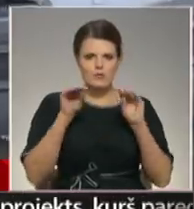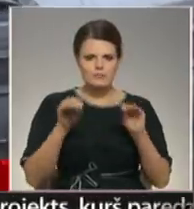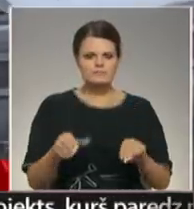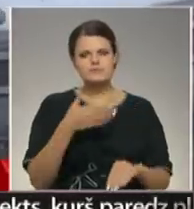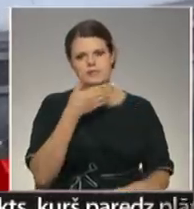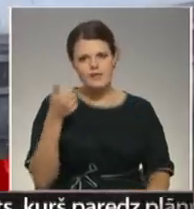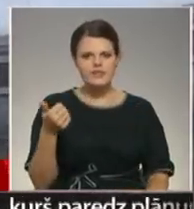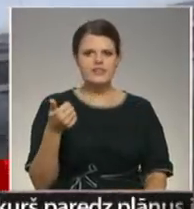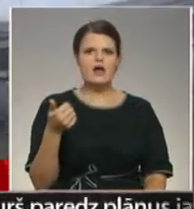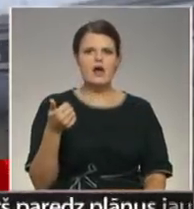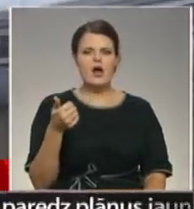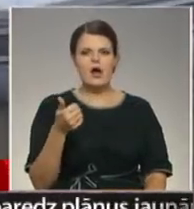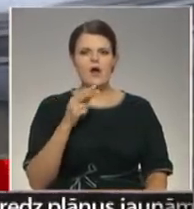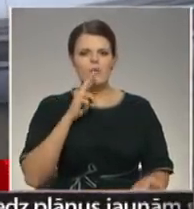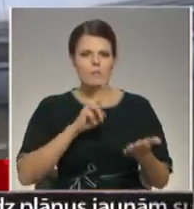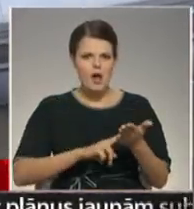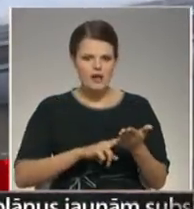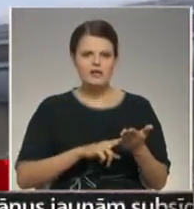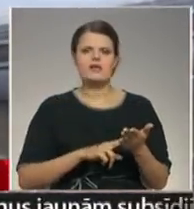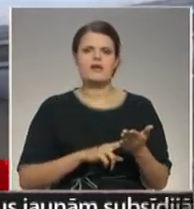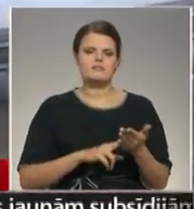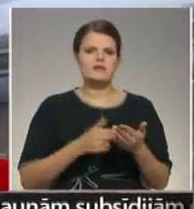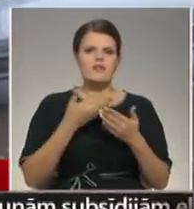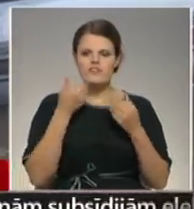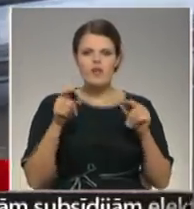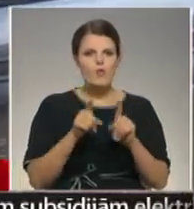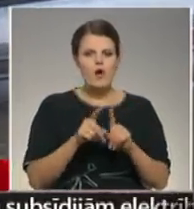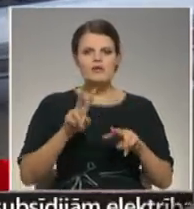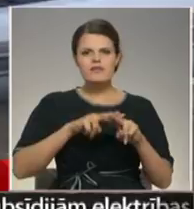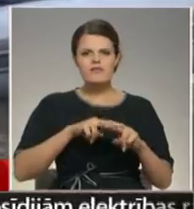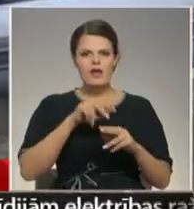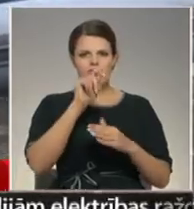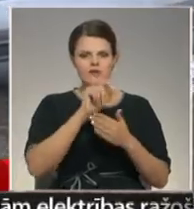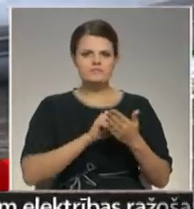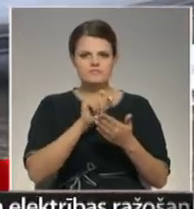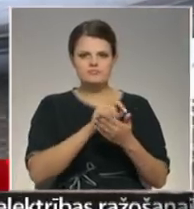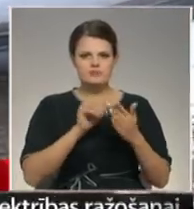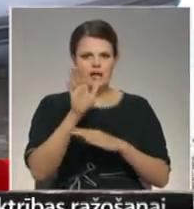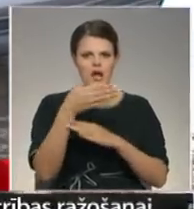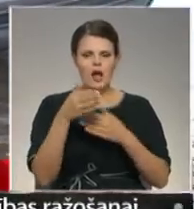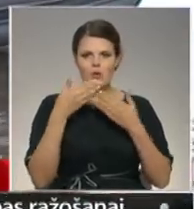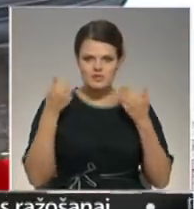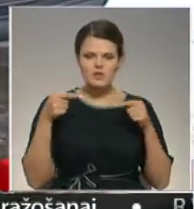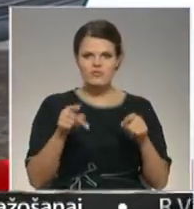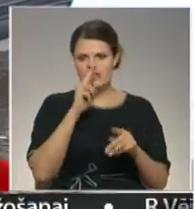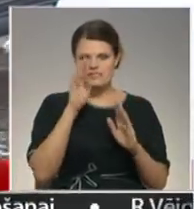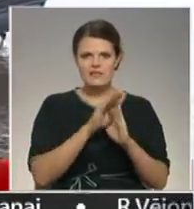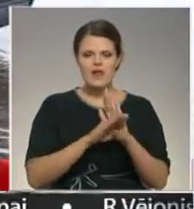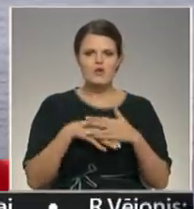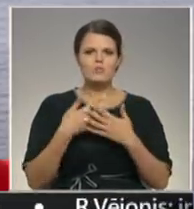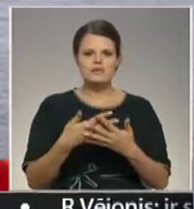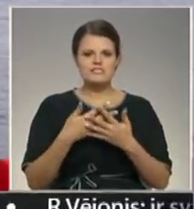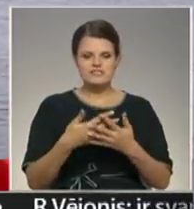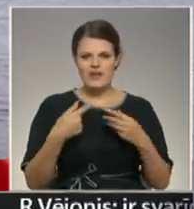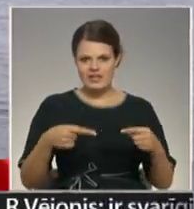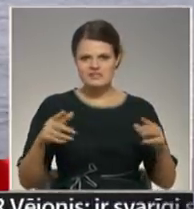nav marķēts, nav arī vietas atzīmējums, karodziņa nav. Tas ir nelikumīgs zvejas rīks.